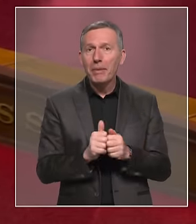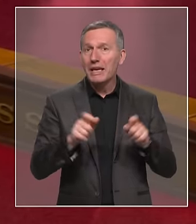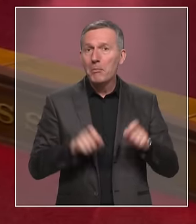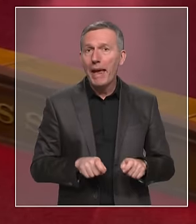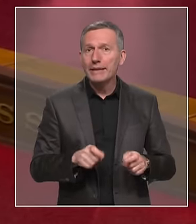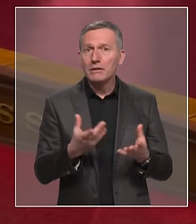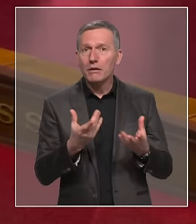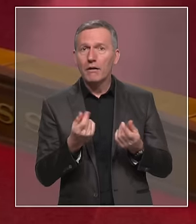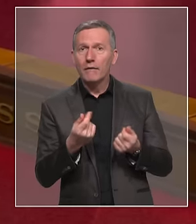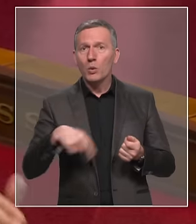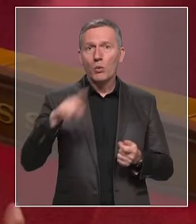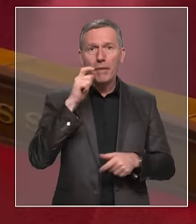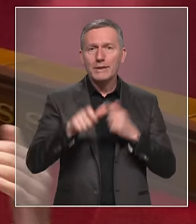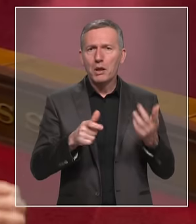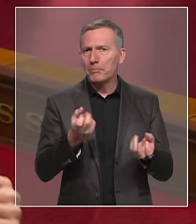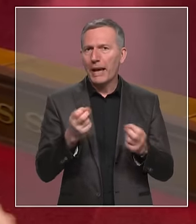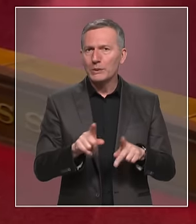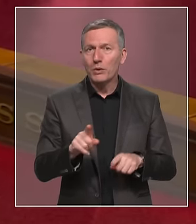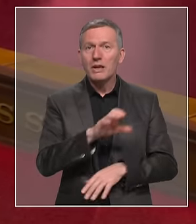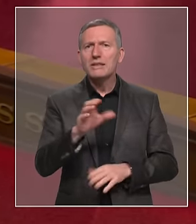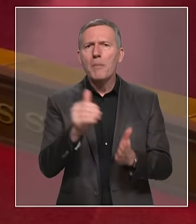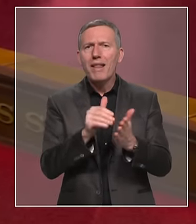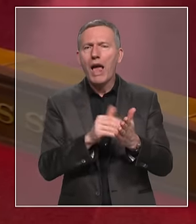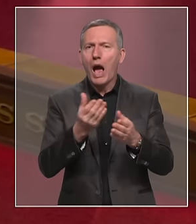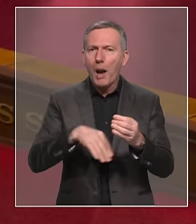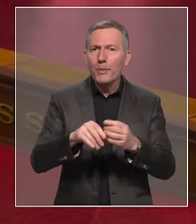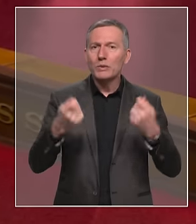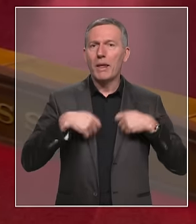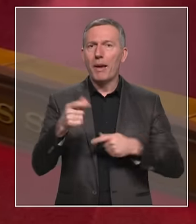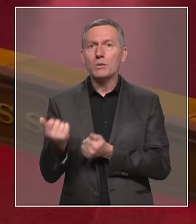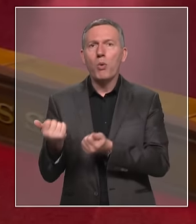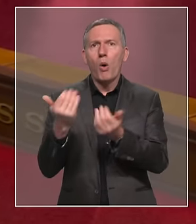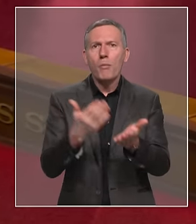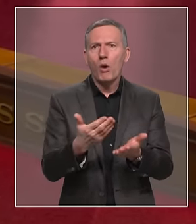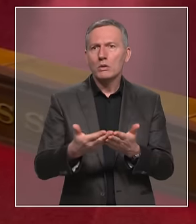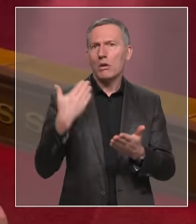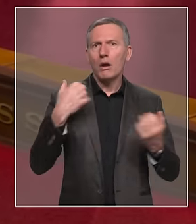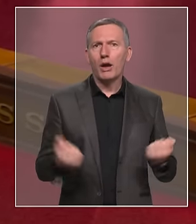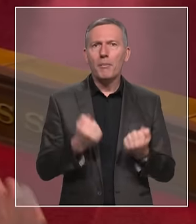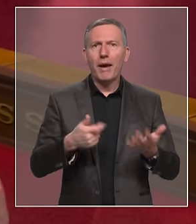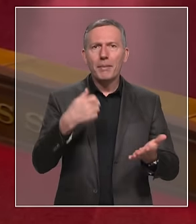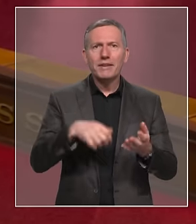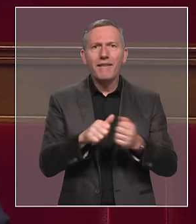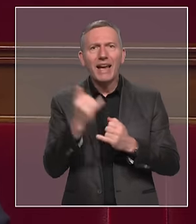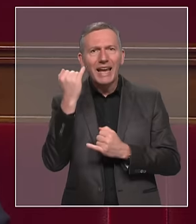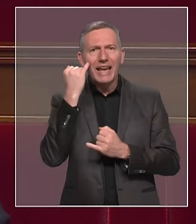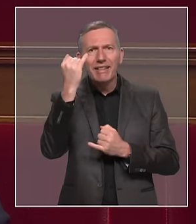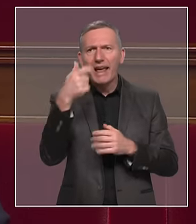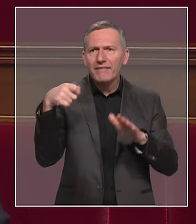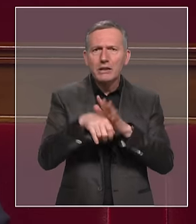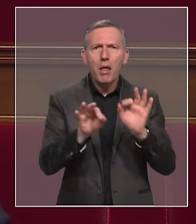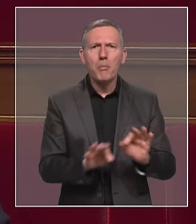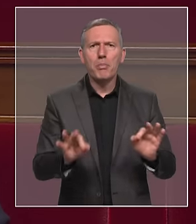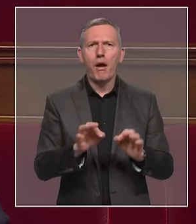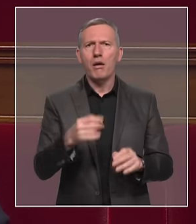Français, vous qui proposiez 100 milliards d'euros de dépenses en plus dans la dernière campagne présidentielle sans le début d'une idée de financement, vous nous